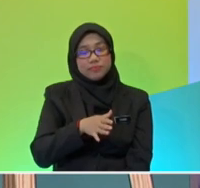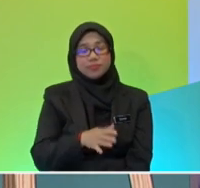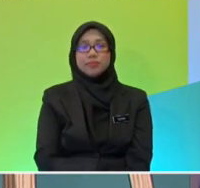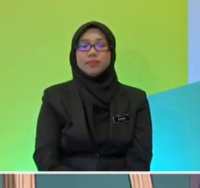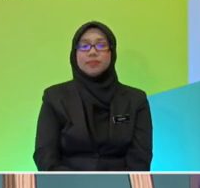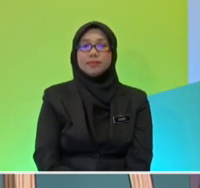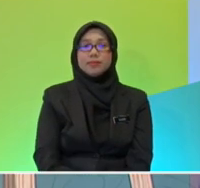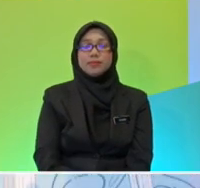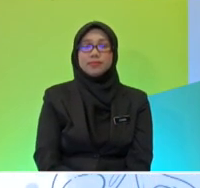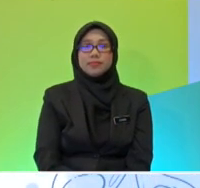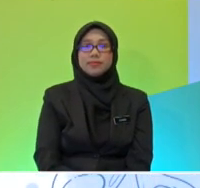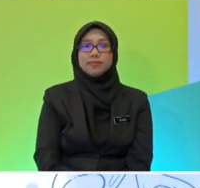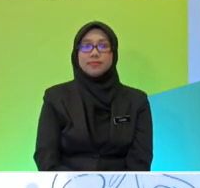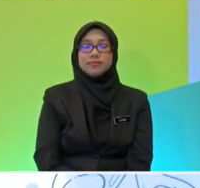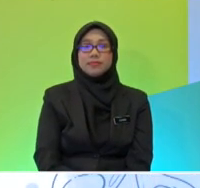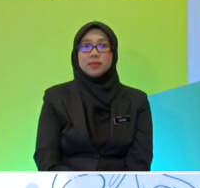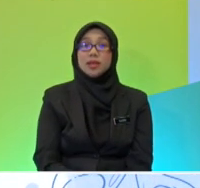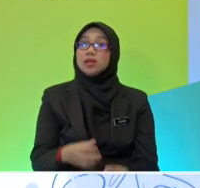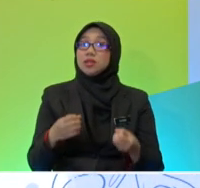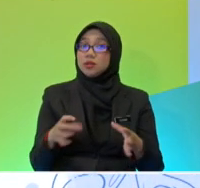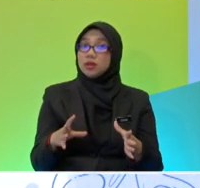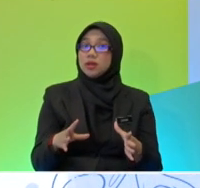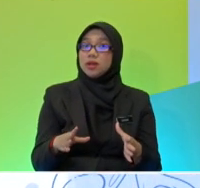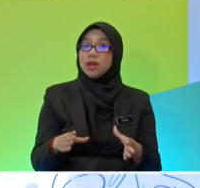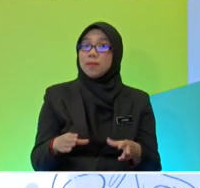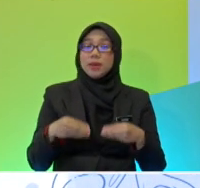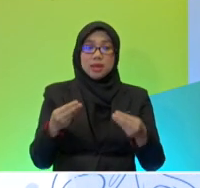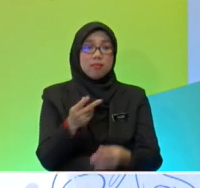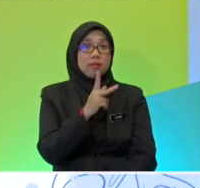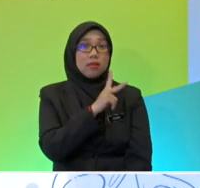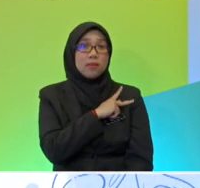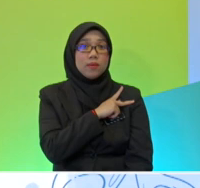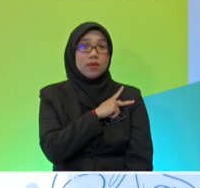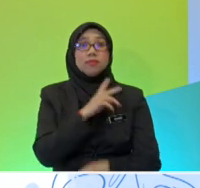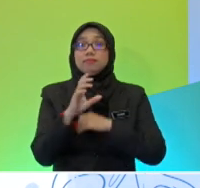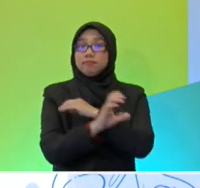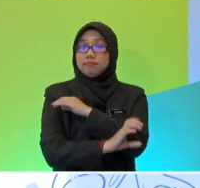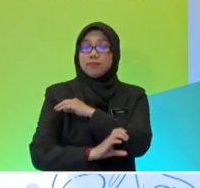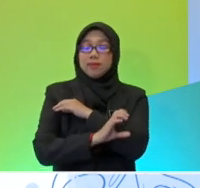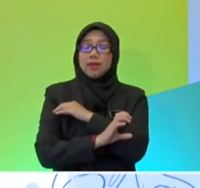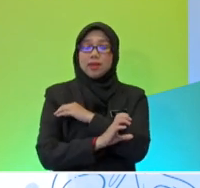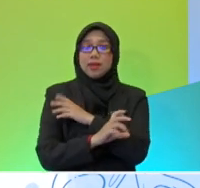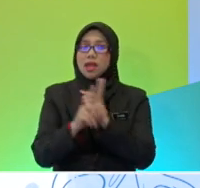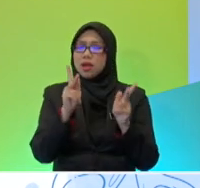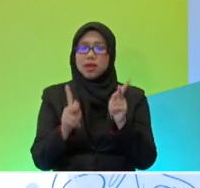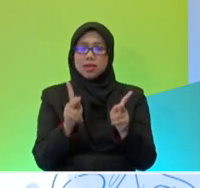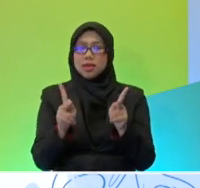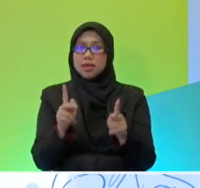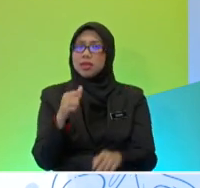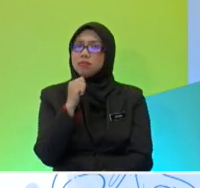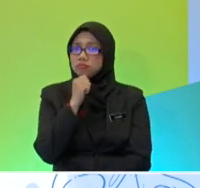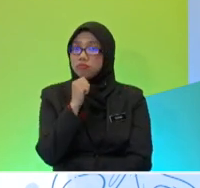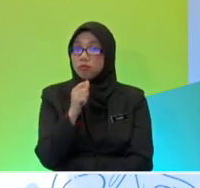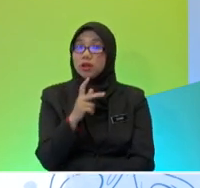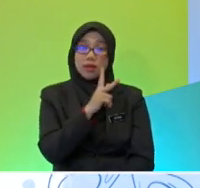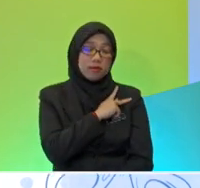telah menyatakan teladan sebagai ketua negara selain itu Kalau kita bukan sebagai seorang ketua Kita